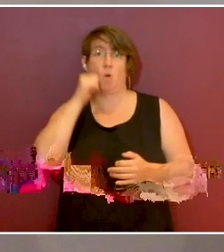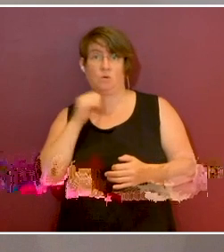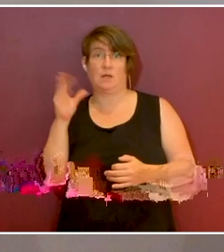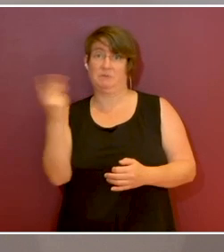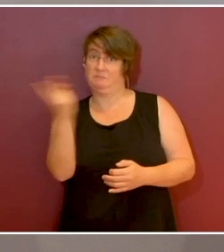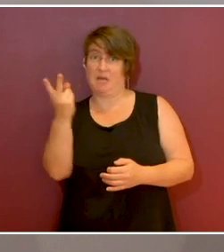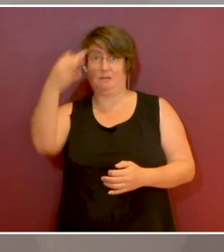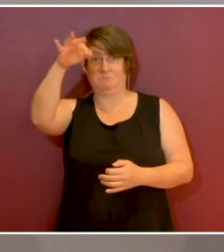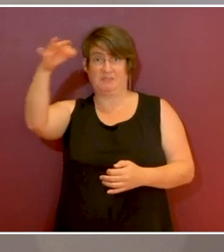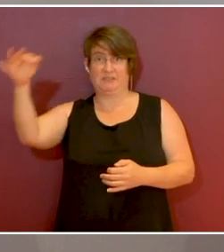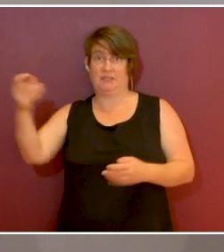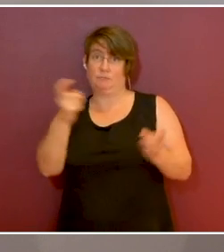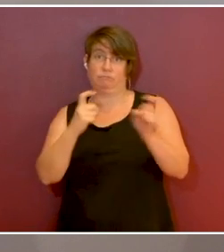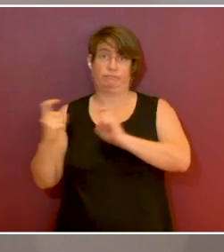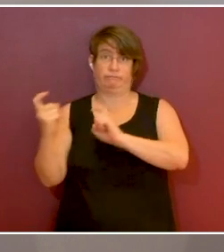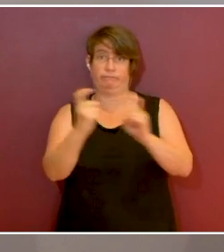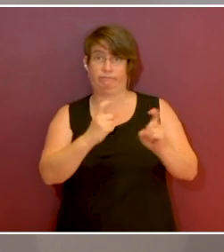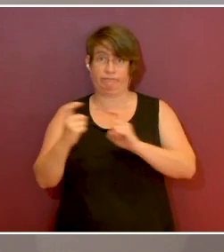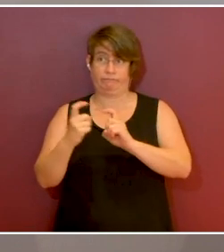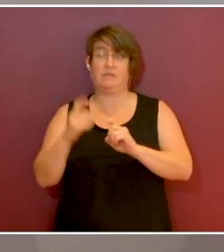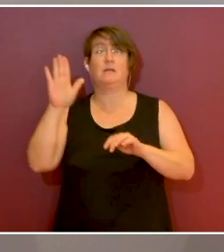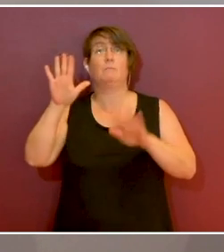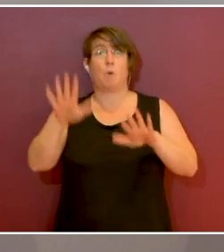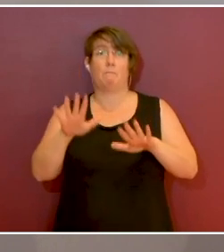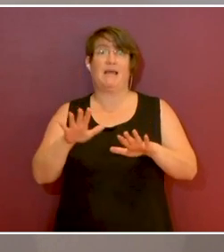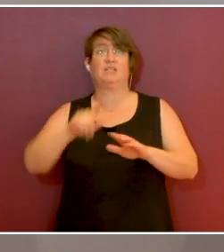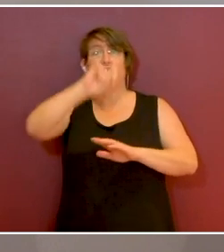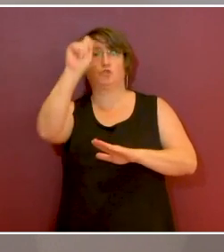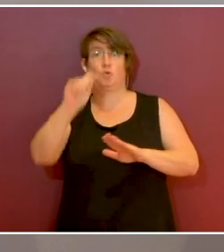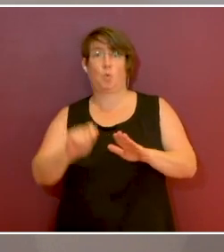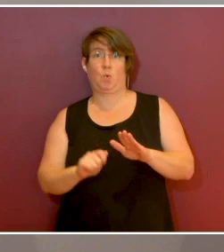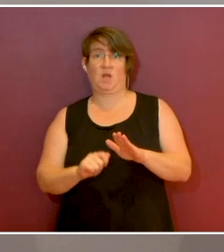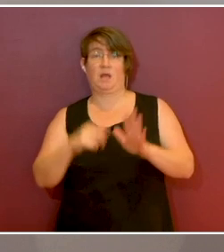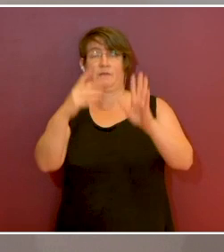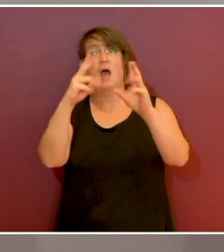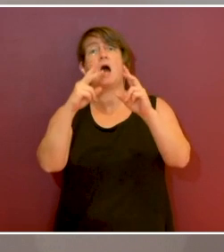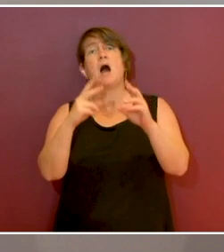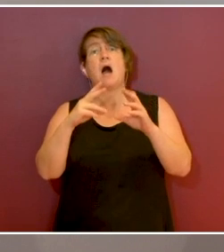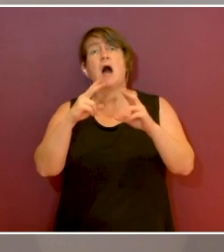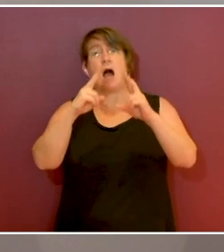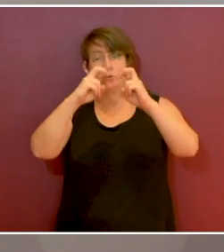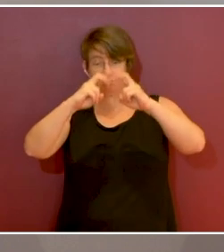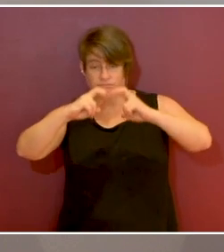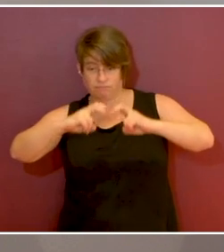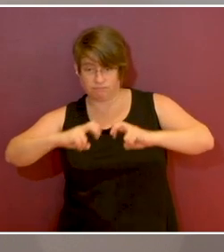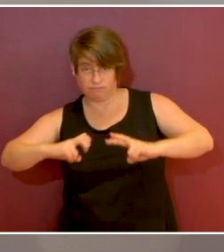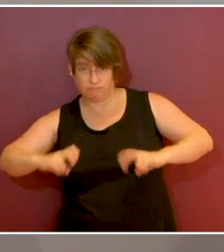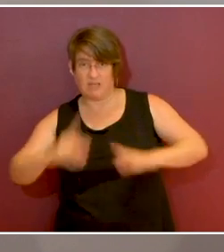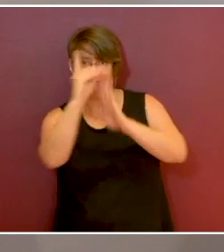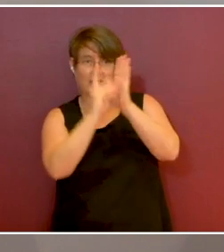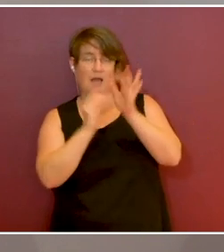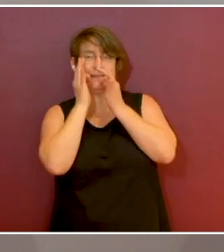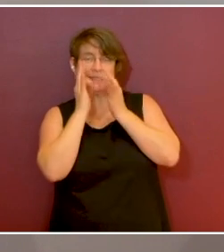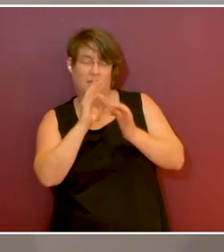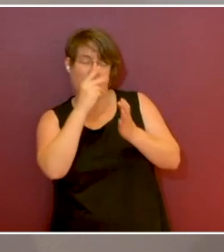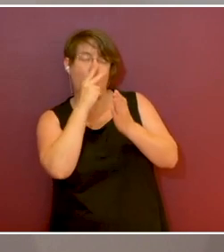die Studienlage da auswertet, die Daten sich genau anschaut und dann eine Empfehlung machen